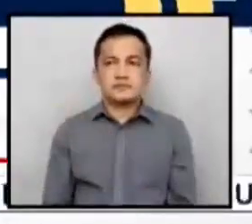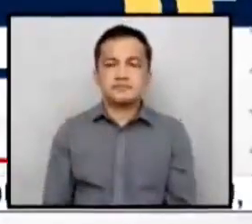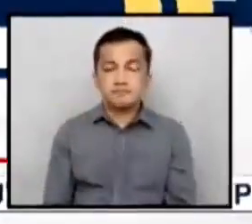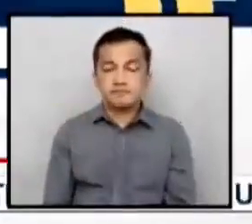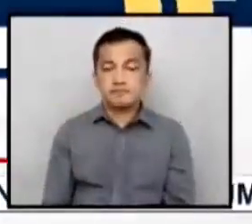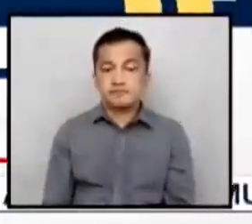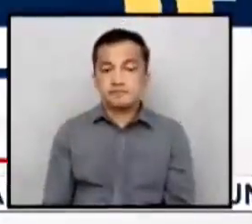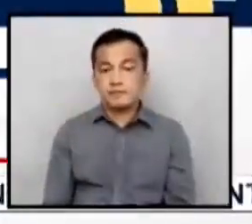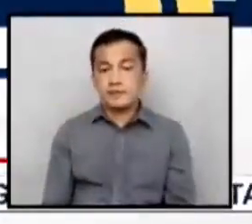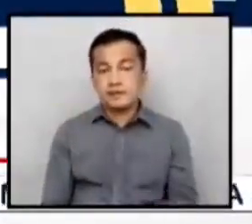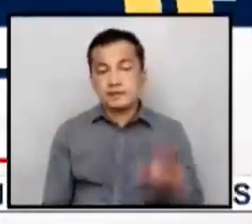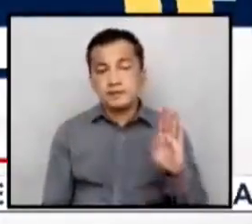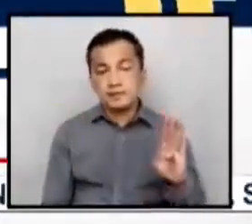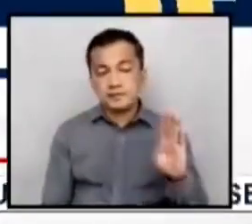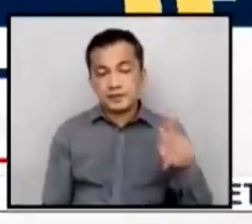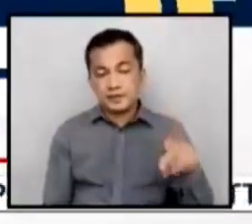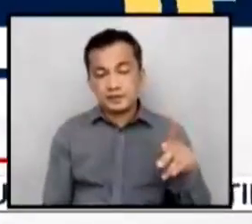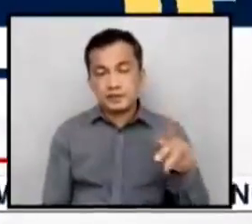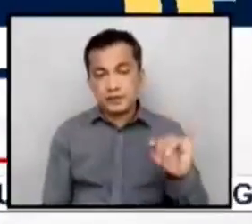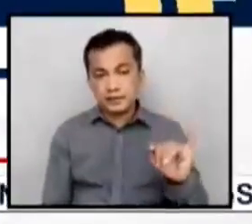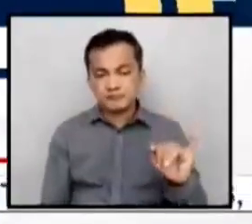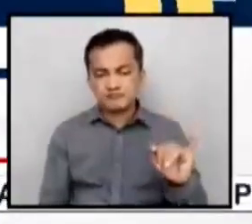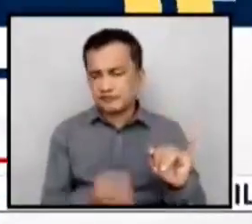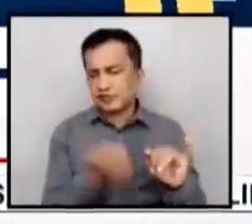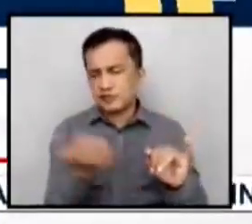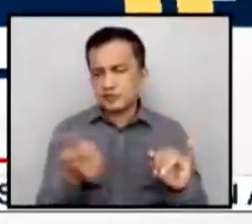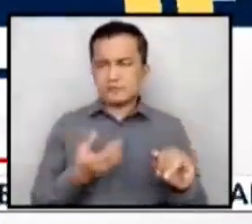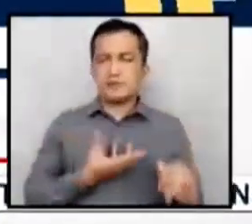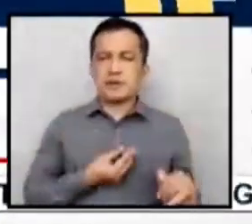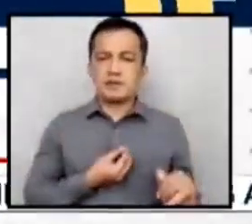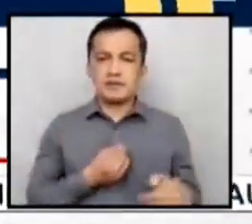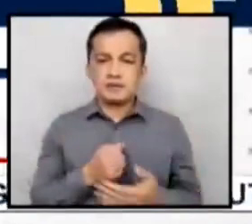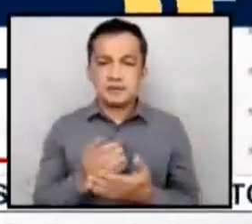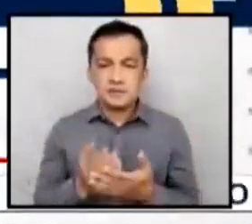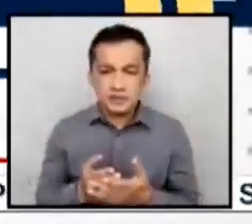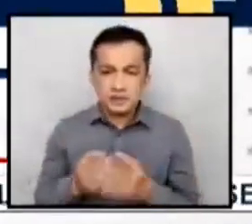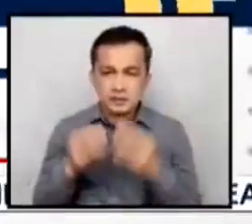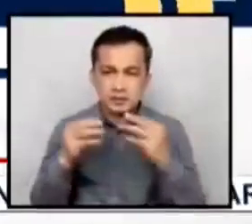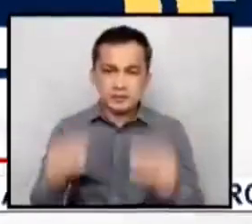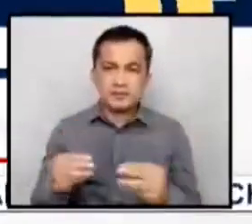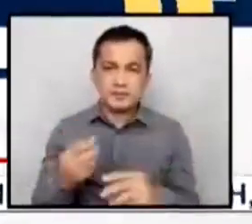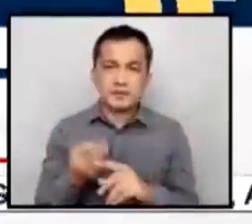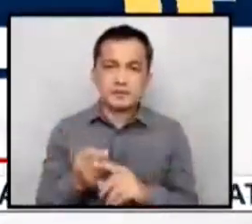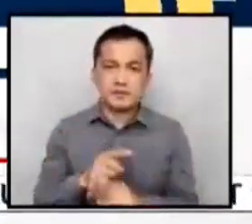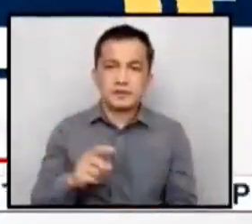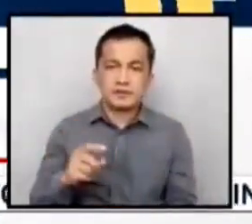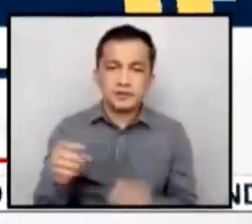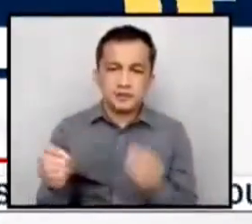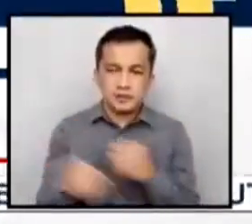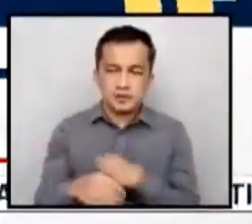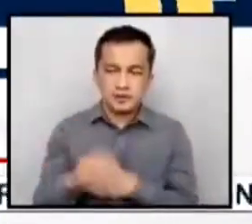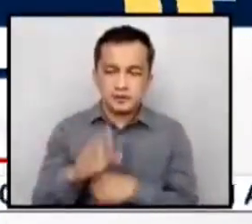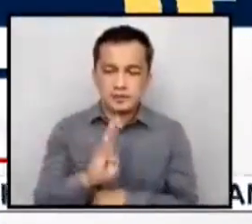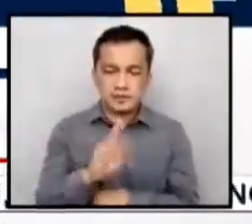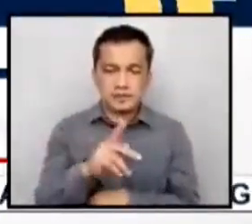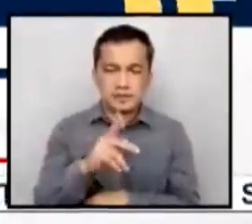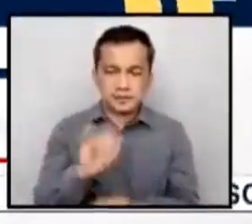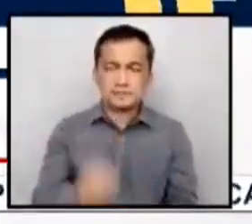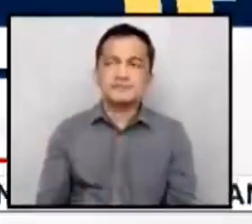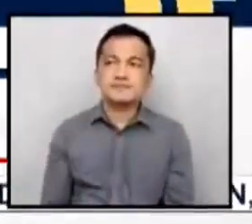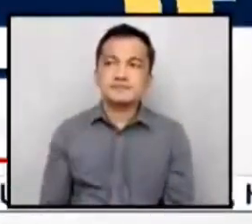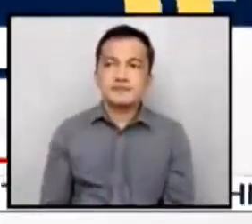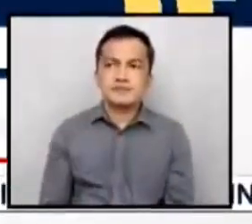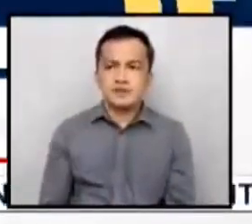of Plant Industry o BPI ang pangamba ng ilan sa isang mensahe mula sa tanggapan ng BPI, sinabing may sapat